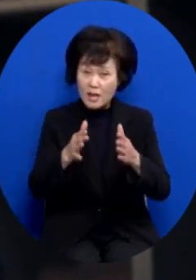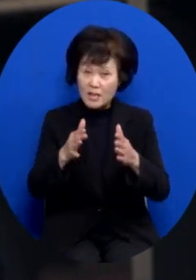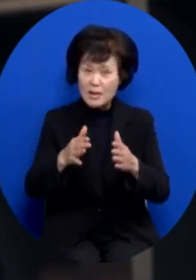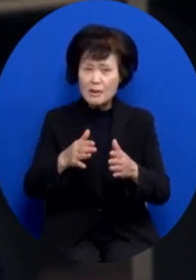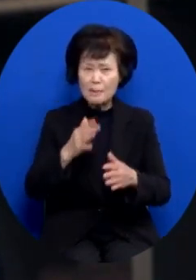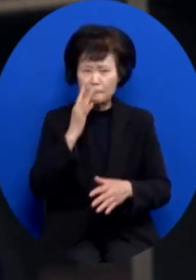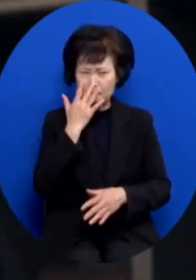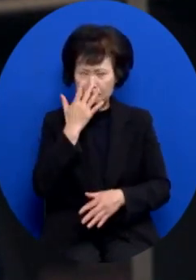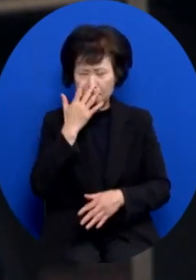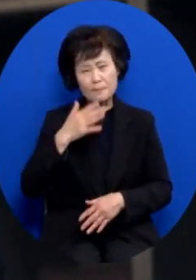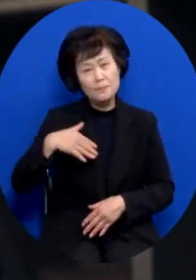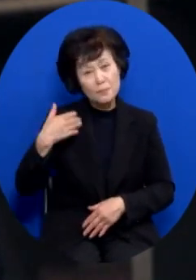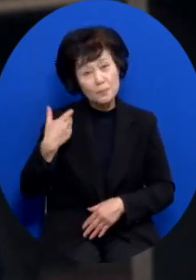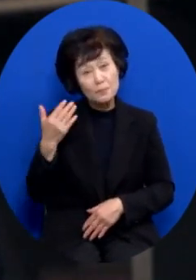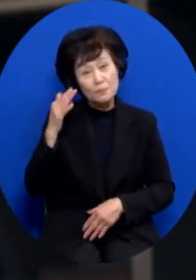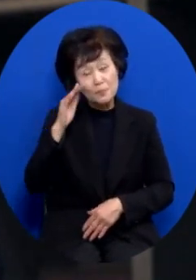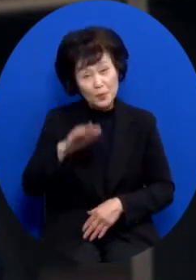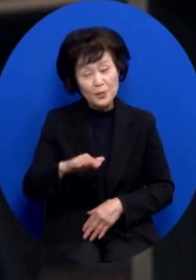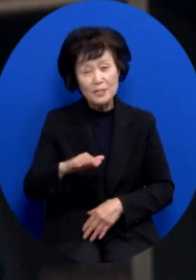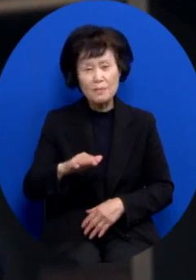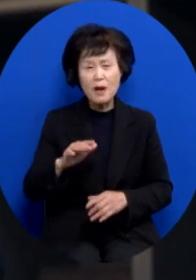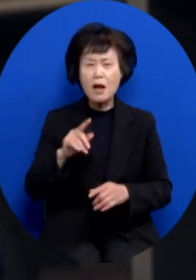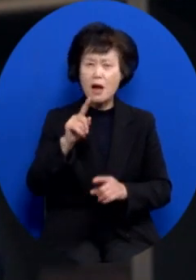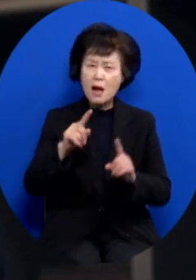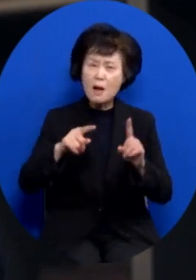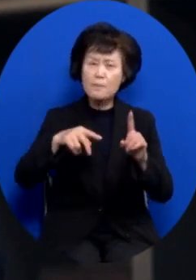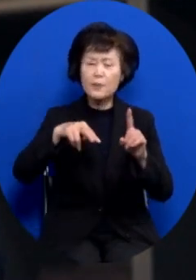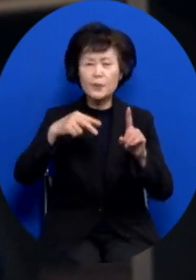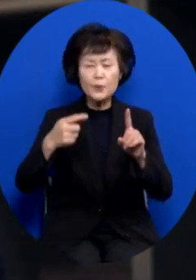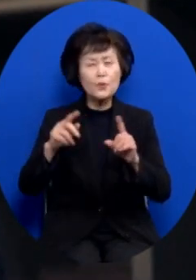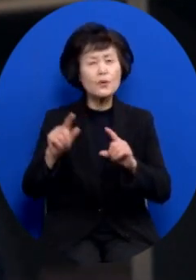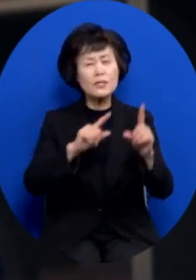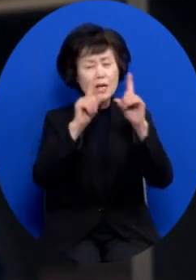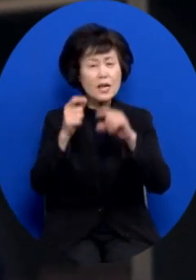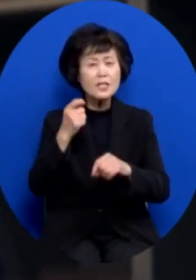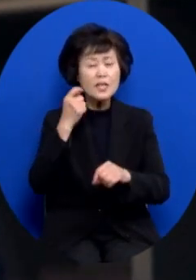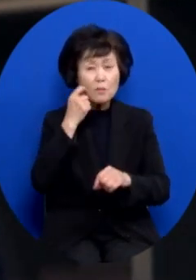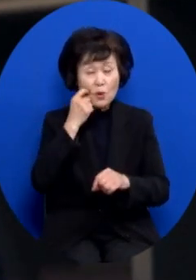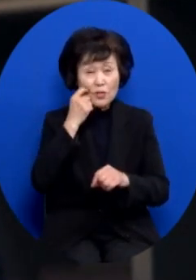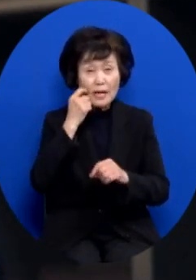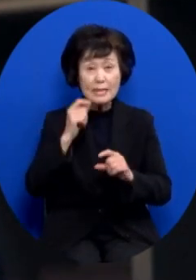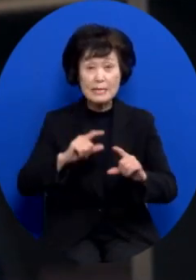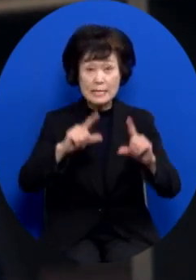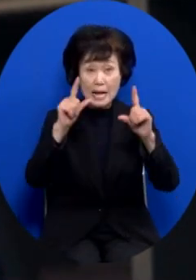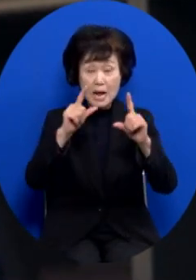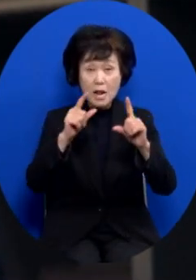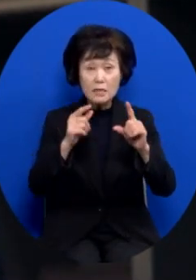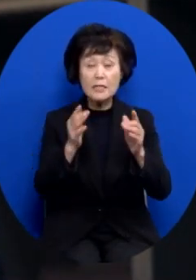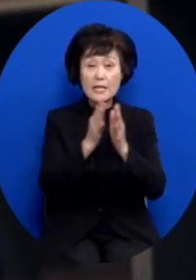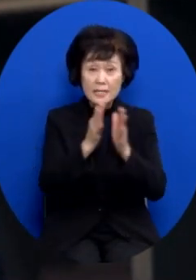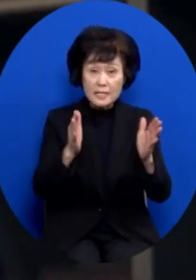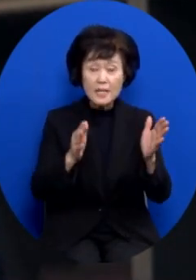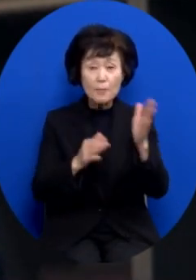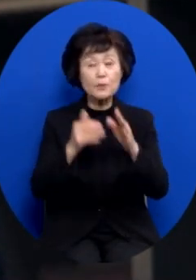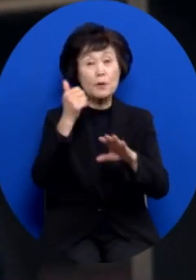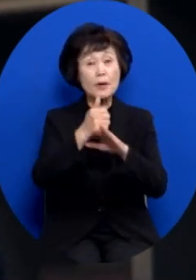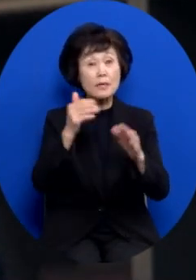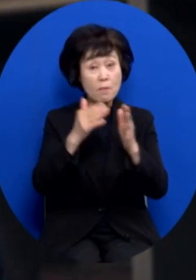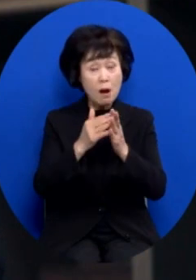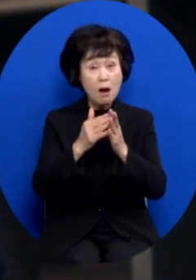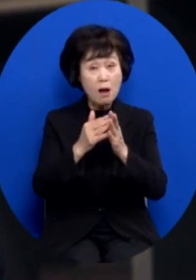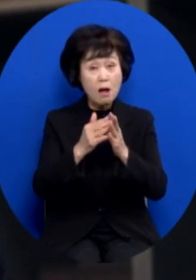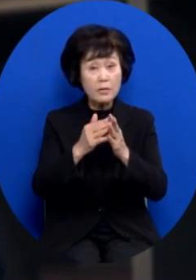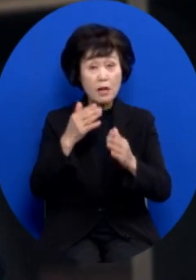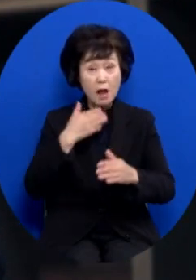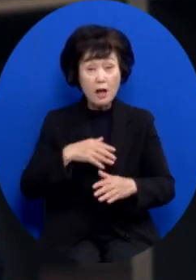못하지만 한 번도 살아보지 않은 날들을 시작부터 끝까지 아는 분이 계시다고 합니다 바로 우리